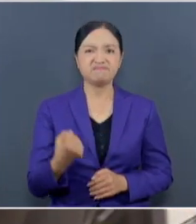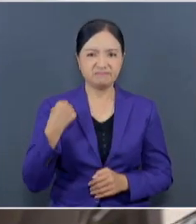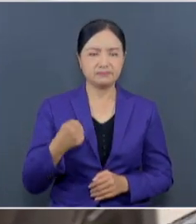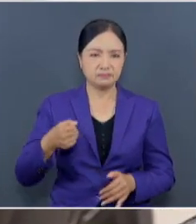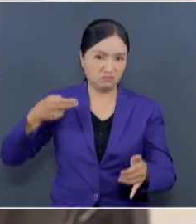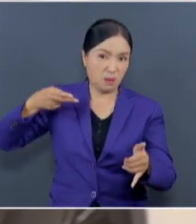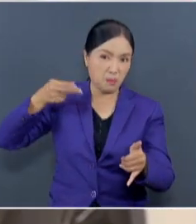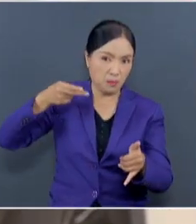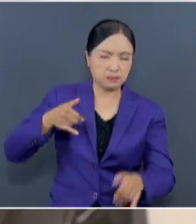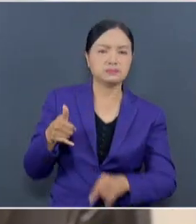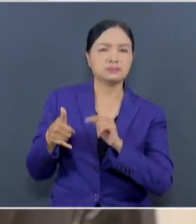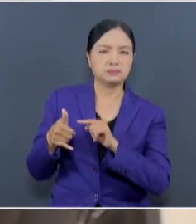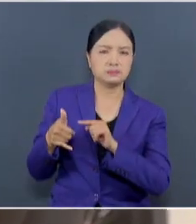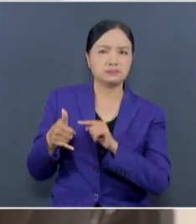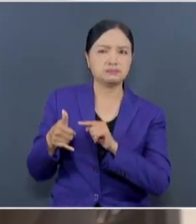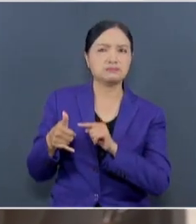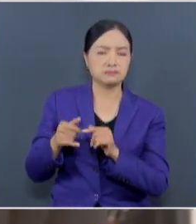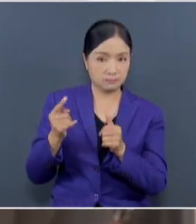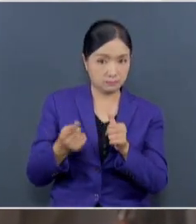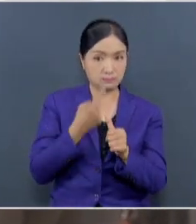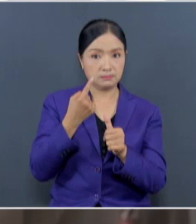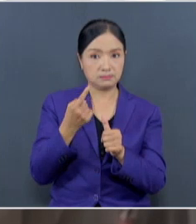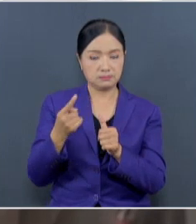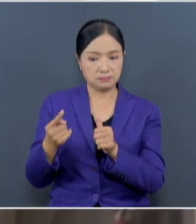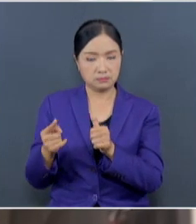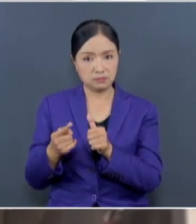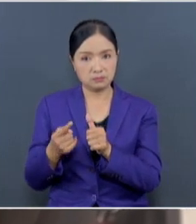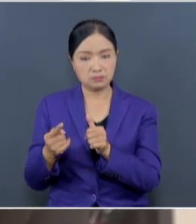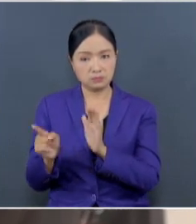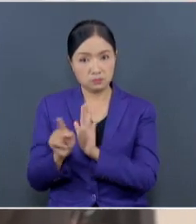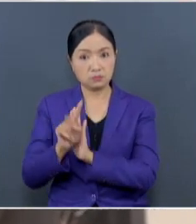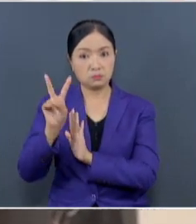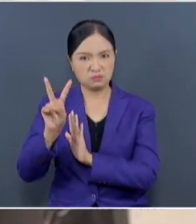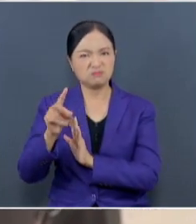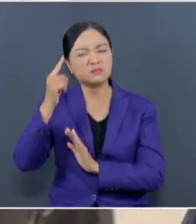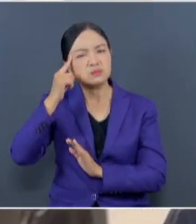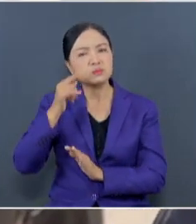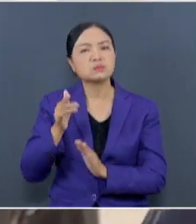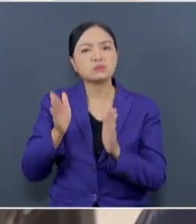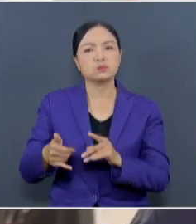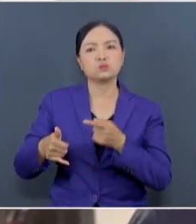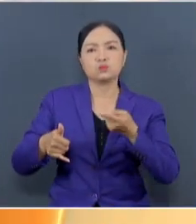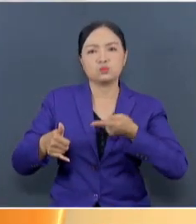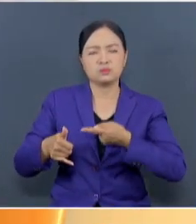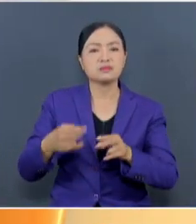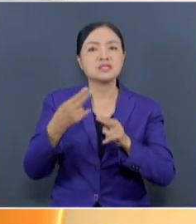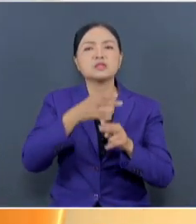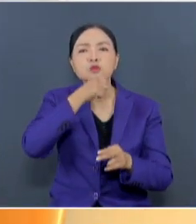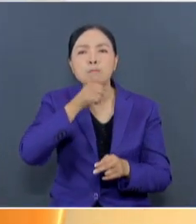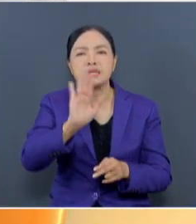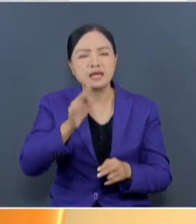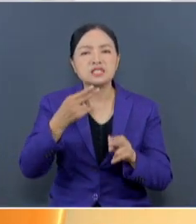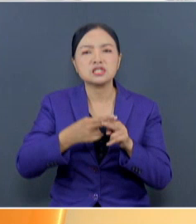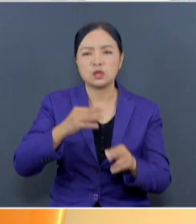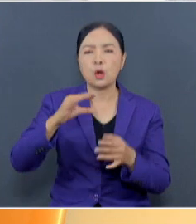ว่าคนที่ยิงลูกชายแม่เนี่ยทั้งครั้งแรกและครั้งที่ 2น่าจะเป็นคู่อริเดิมก็คือตัวนายโซ่ครับที่เคยไล่ยิงลูกชายเมื่อ